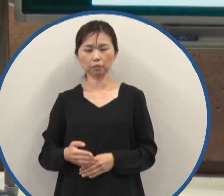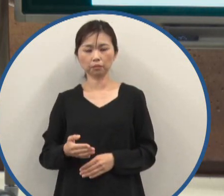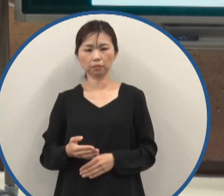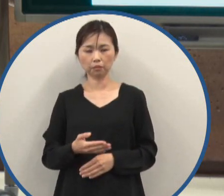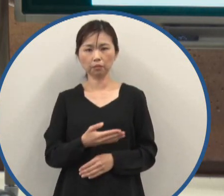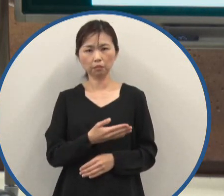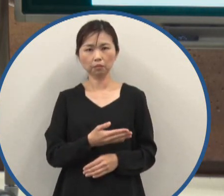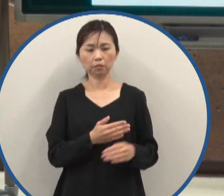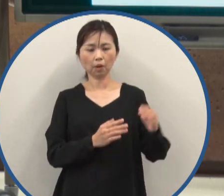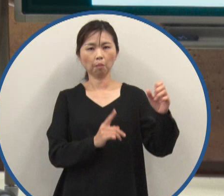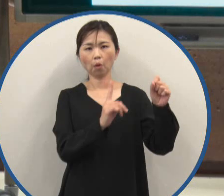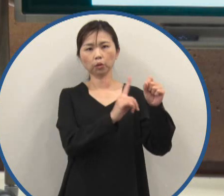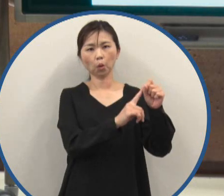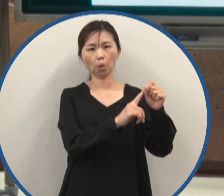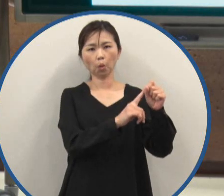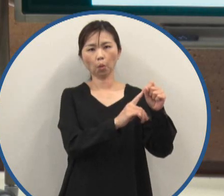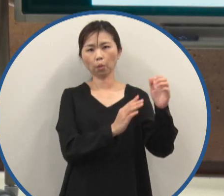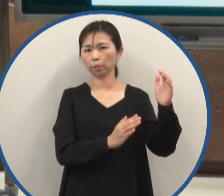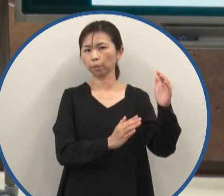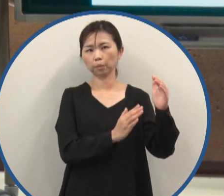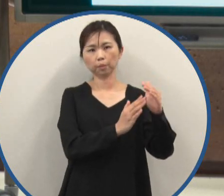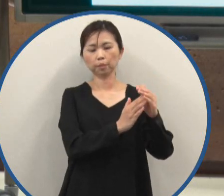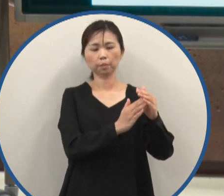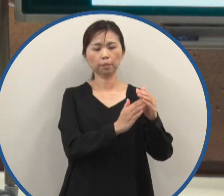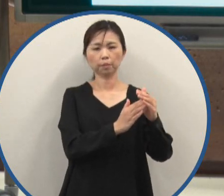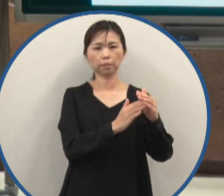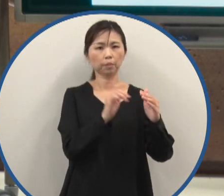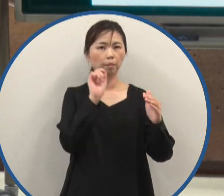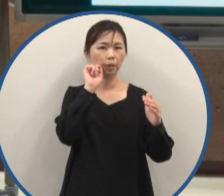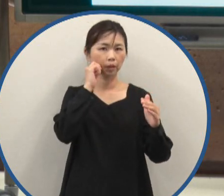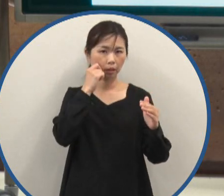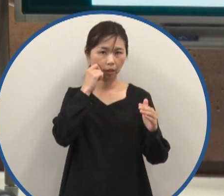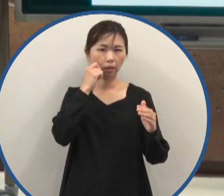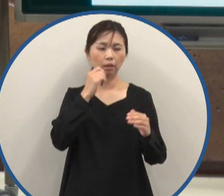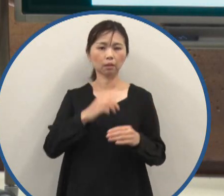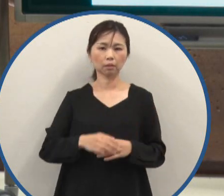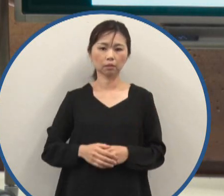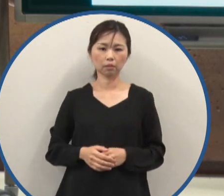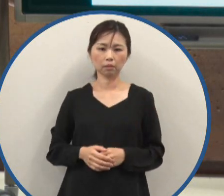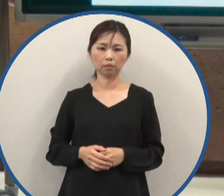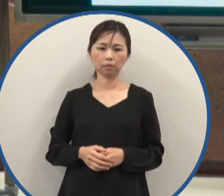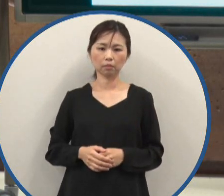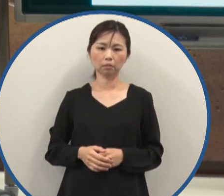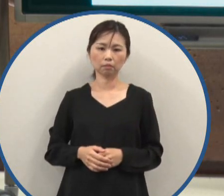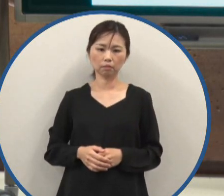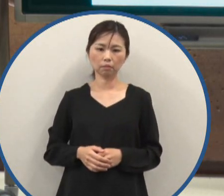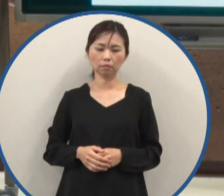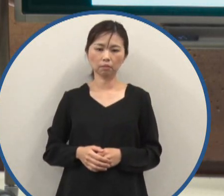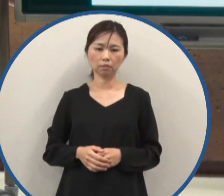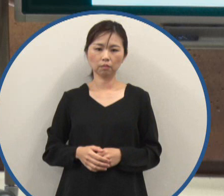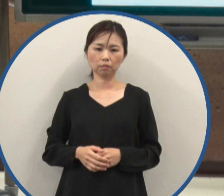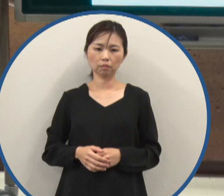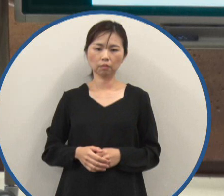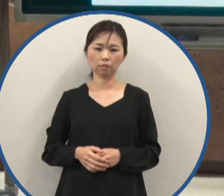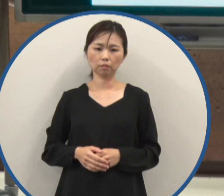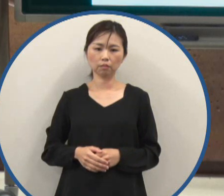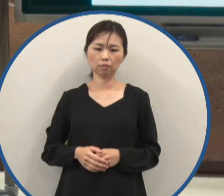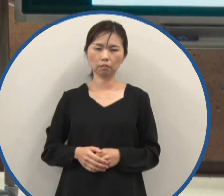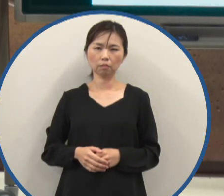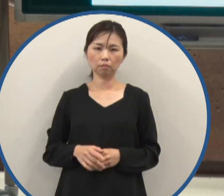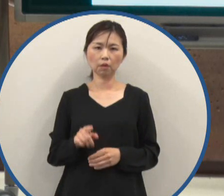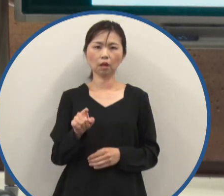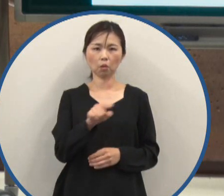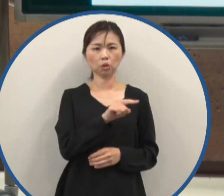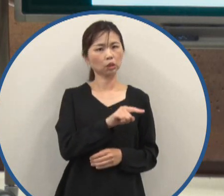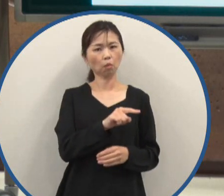ももちろんいってないということなので、はい、だからまあ残念ながらどっちも行って